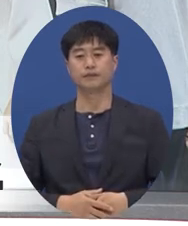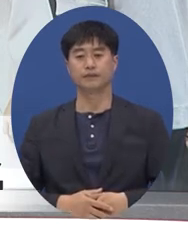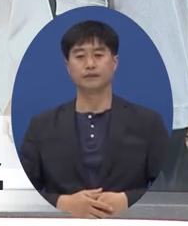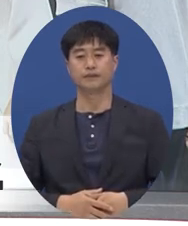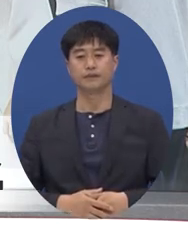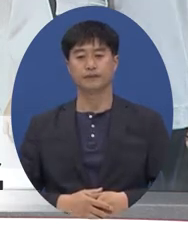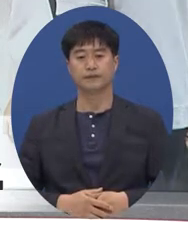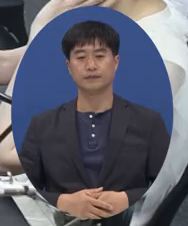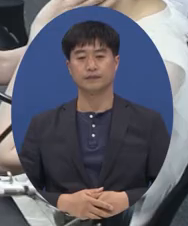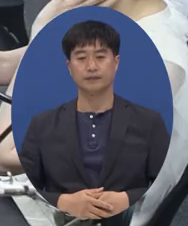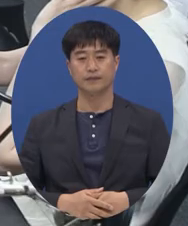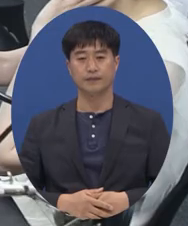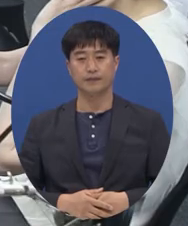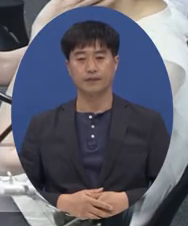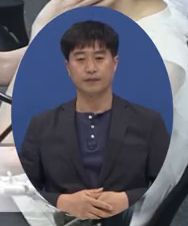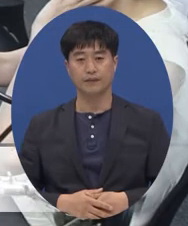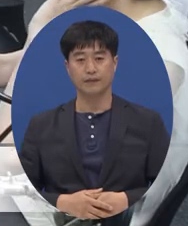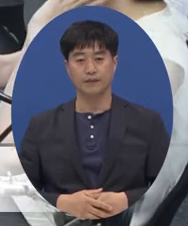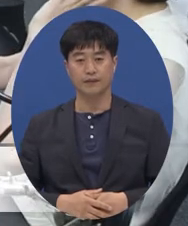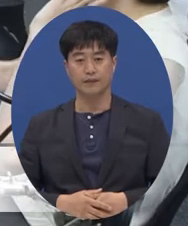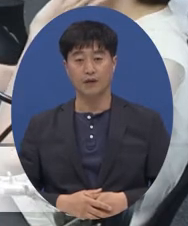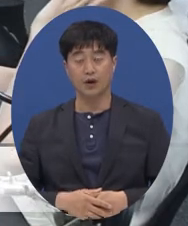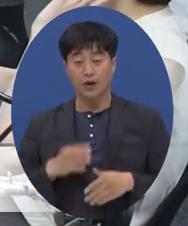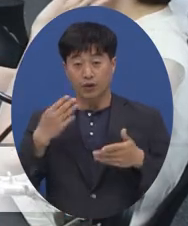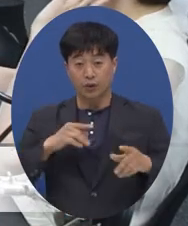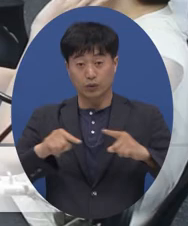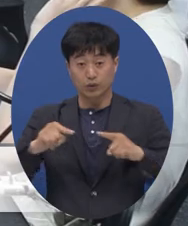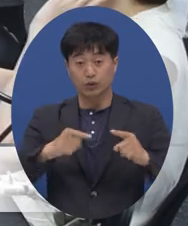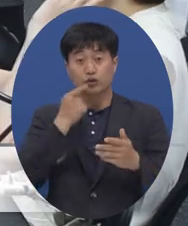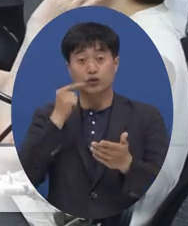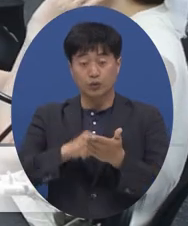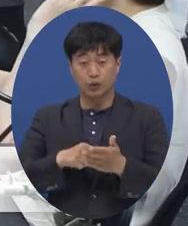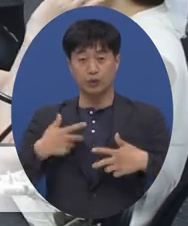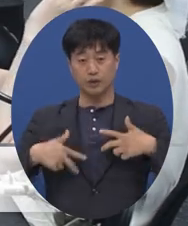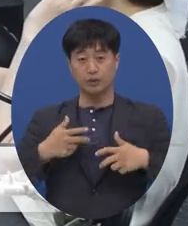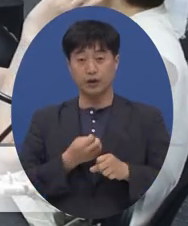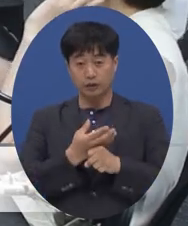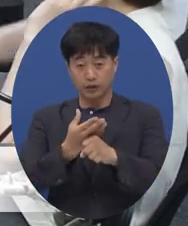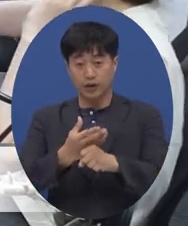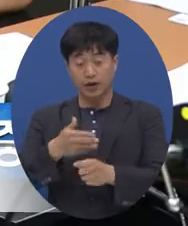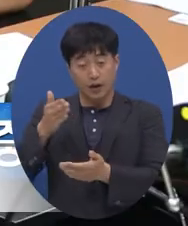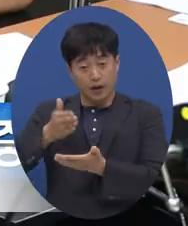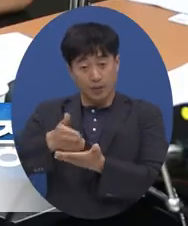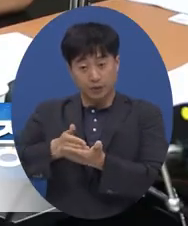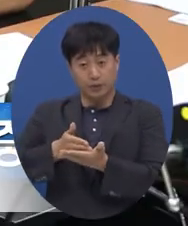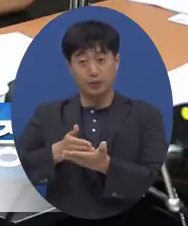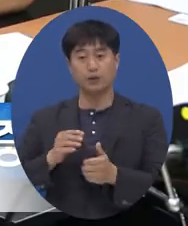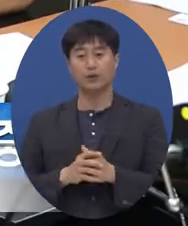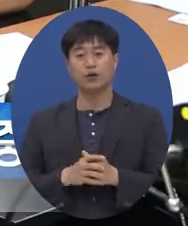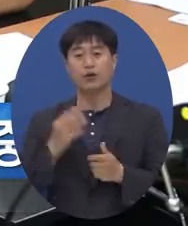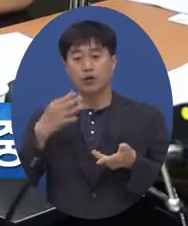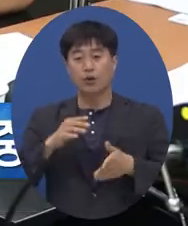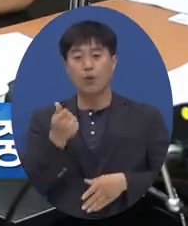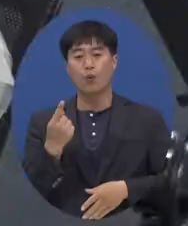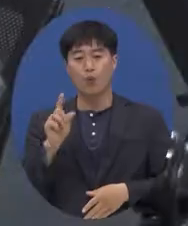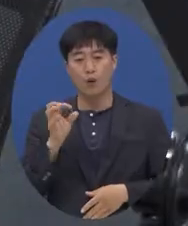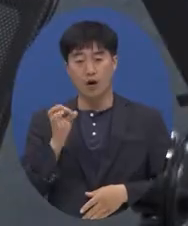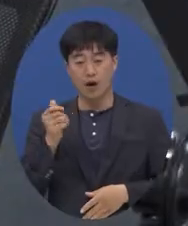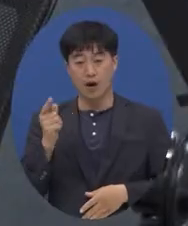전해드립니다. 경기호황쇼입니다. 반갑습니다. 경기도 정책을 쉽고 유쾌하게 전하는 라디오형 인터넷 방송